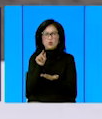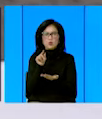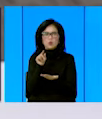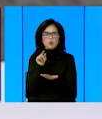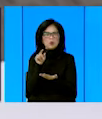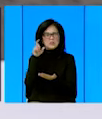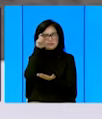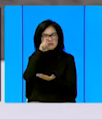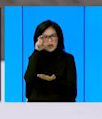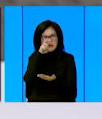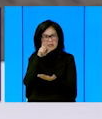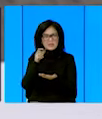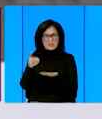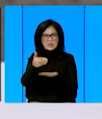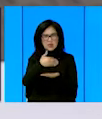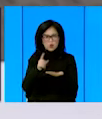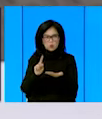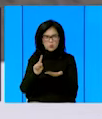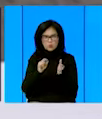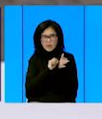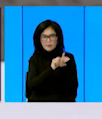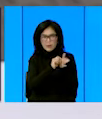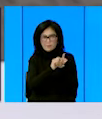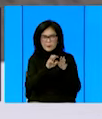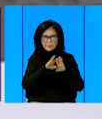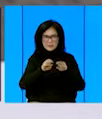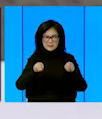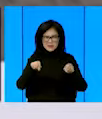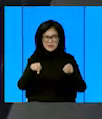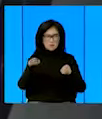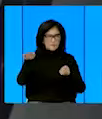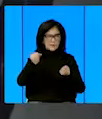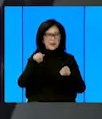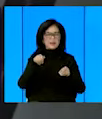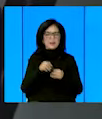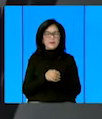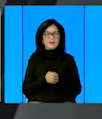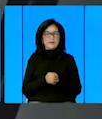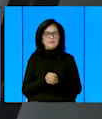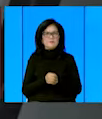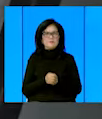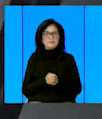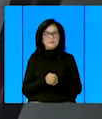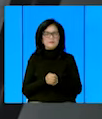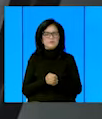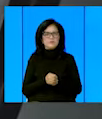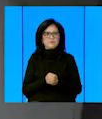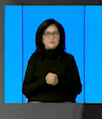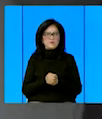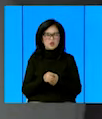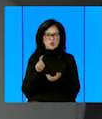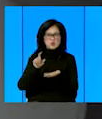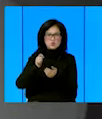mengklarifikasi pegawai yang masih statusnya menjadi pegawai KPK. Di luar 8 pegawai KPK terlibat judi